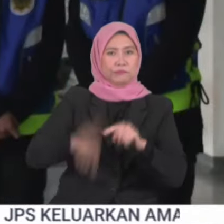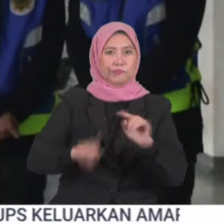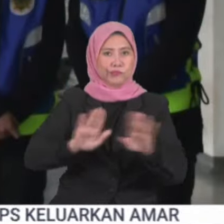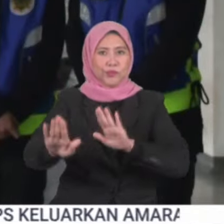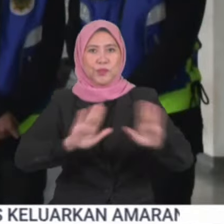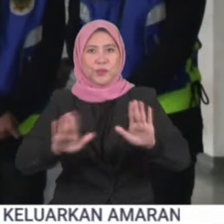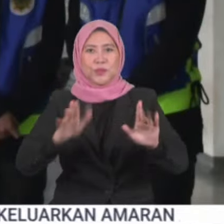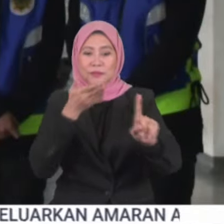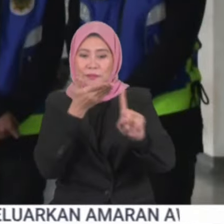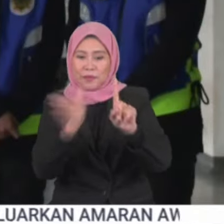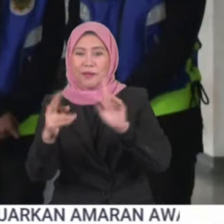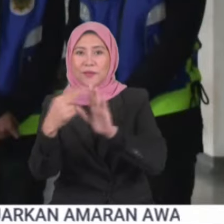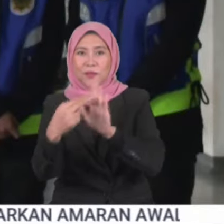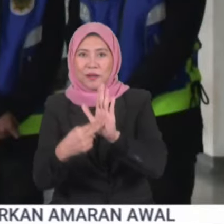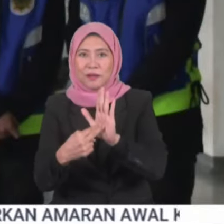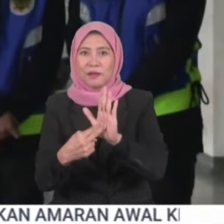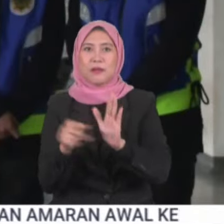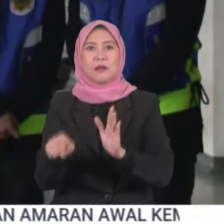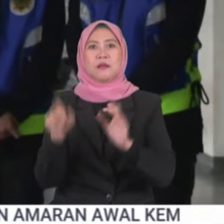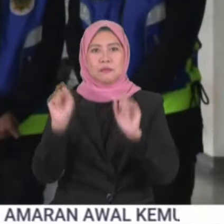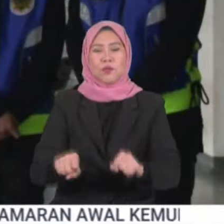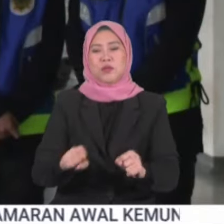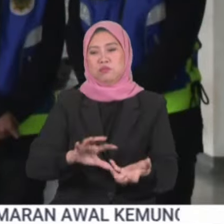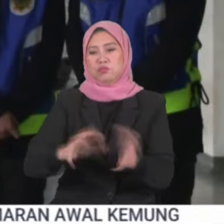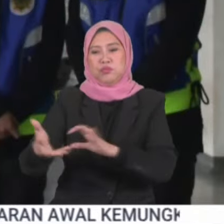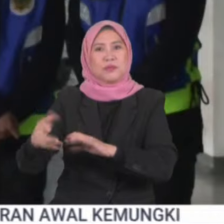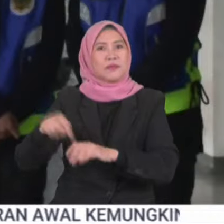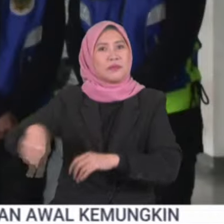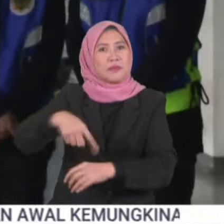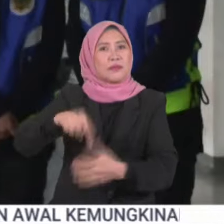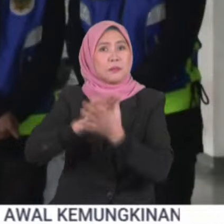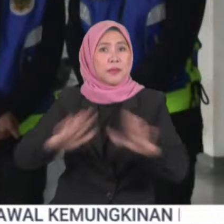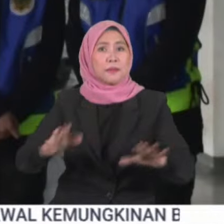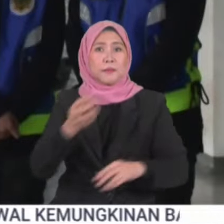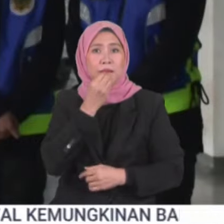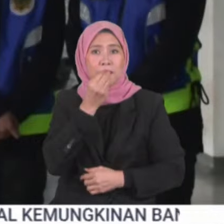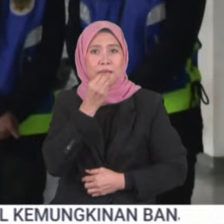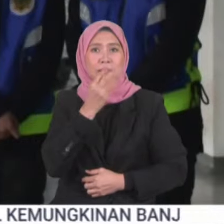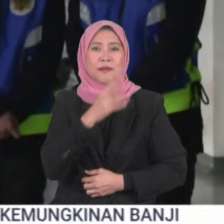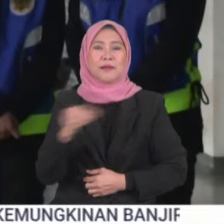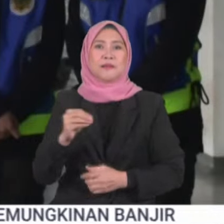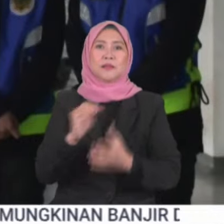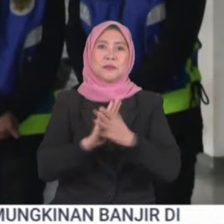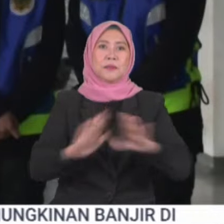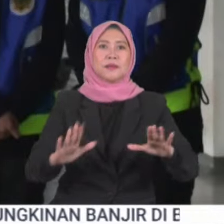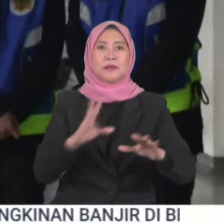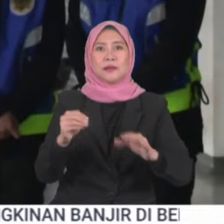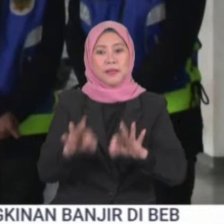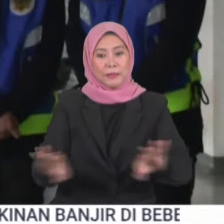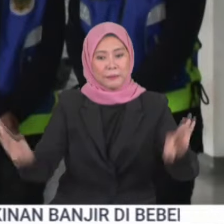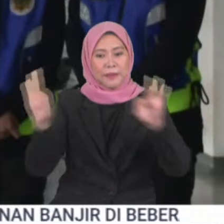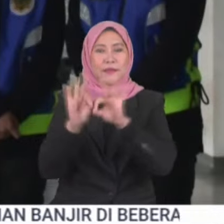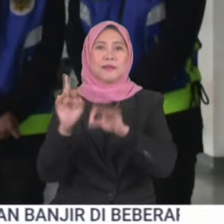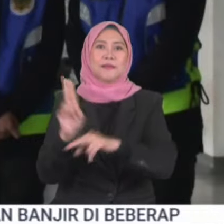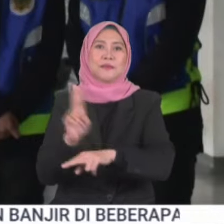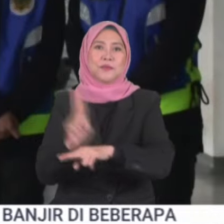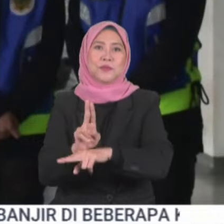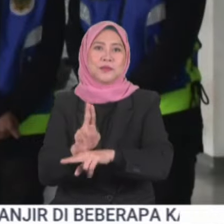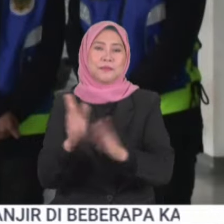sebarang pelanggaran peraturan yang boleh menjejaskan keselamatan makanan, biosecurity dan kepentingan pengguna. Yeah.